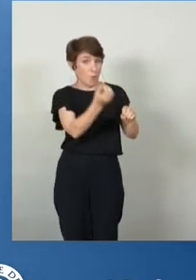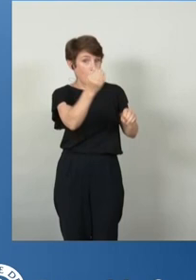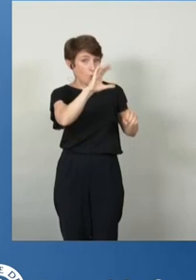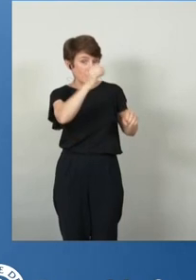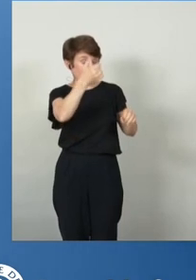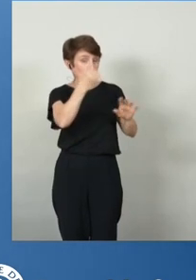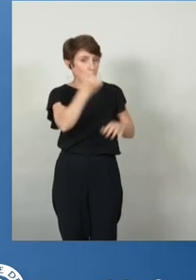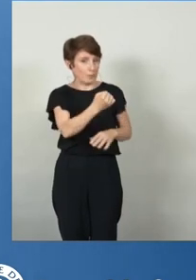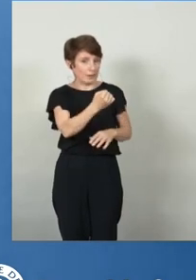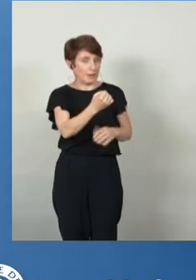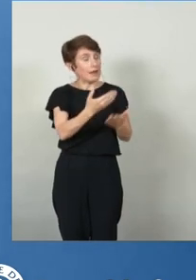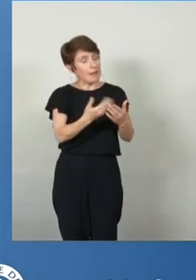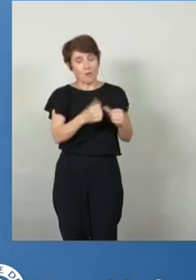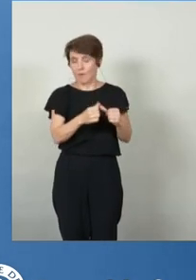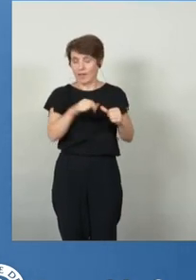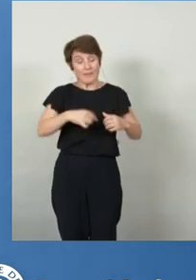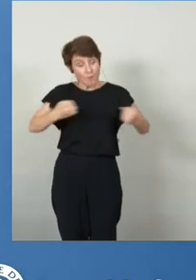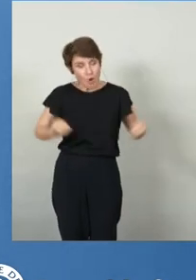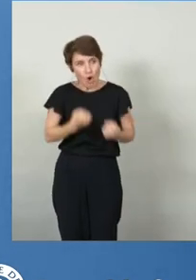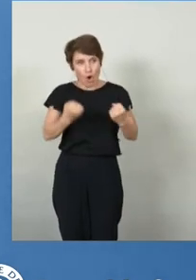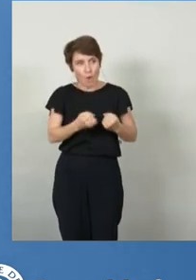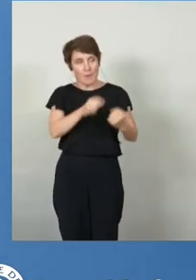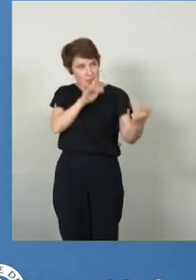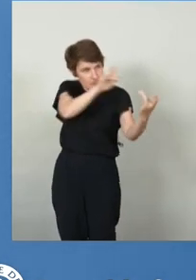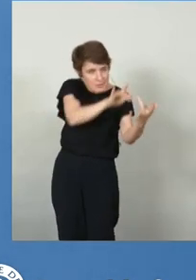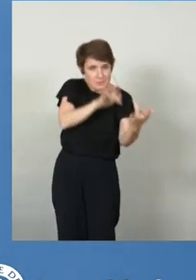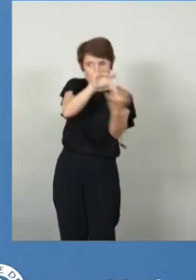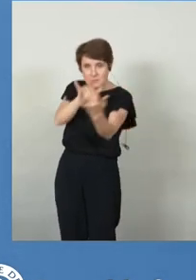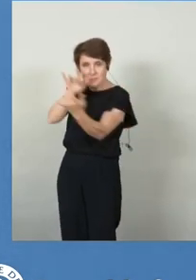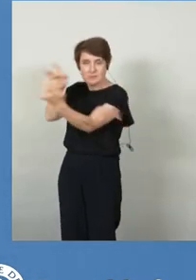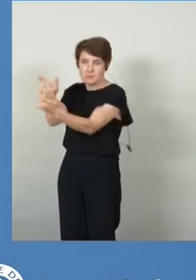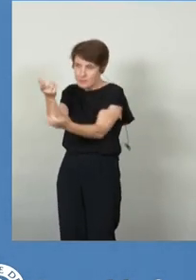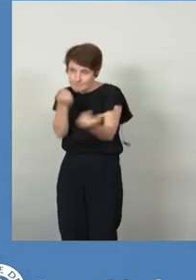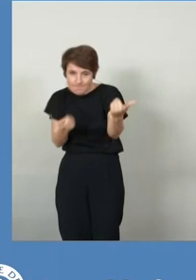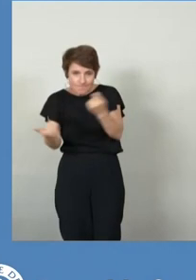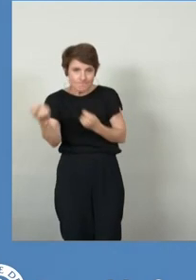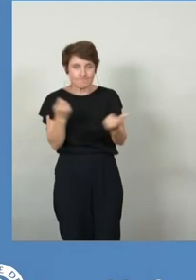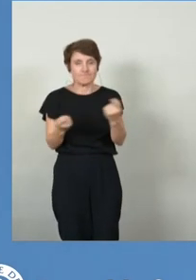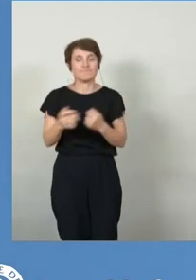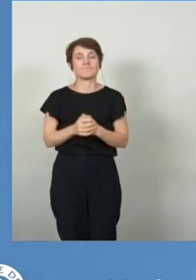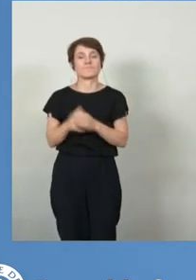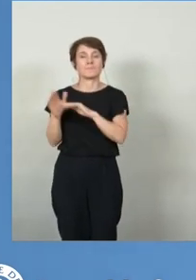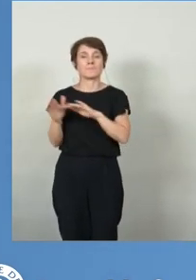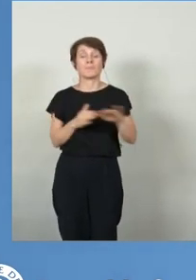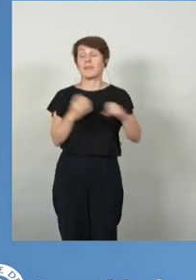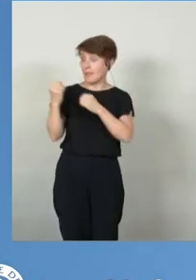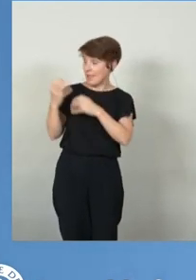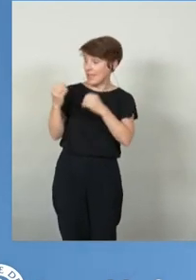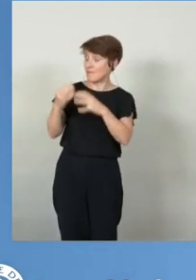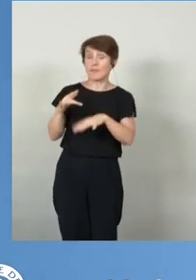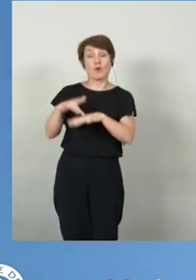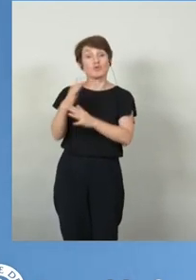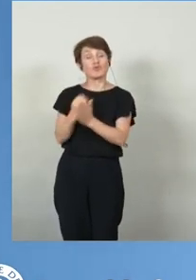c'est les outils de communication et de sensibilisation la question de la labellisation des événements qui a été un succès pour